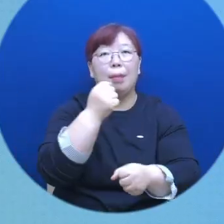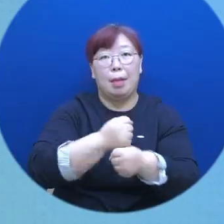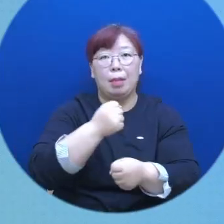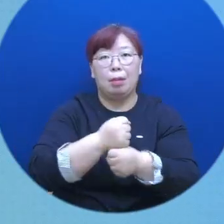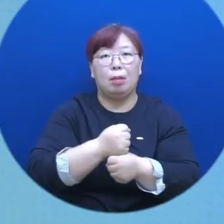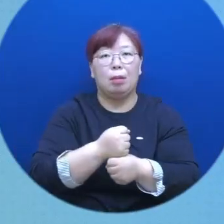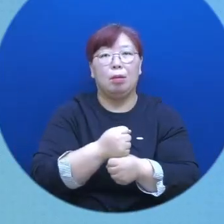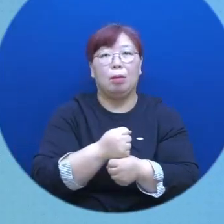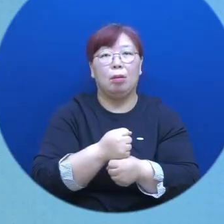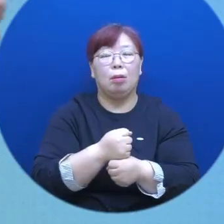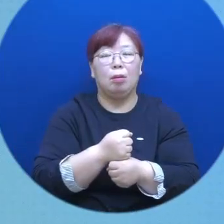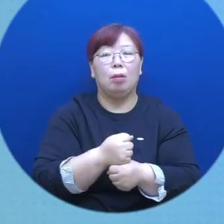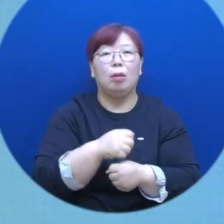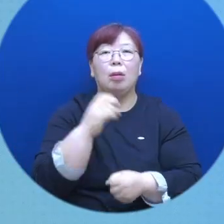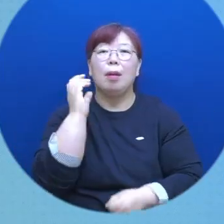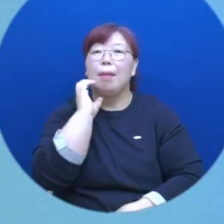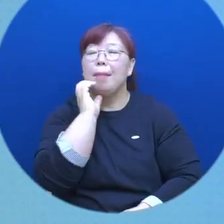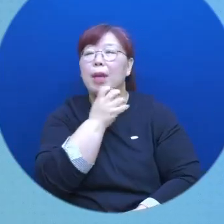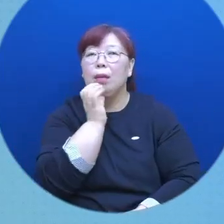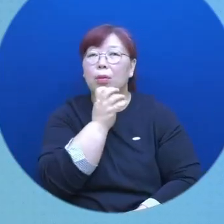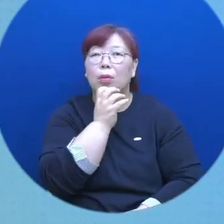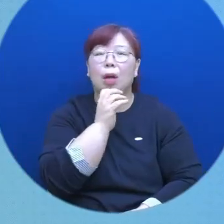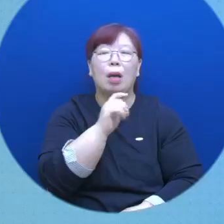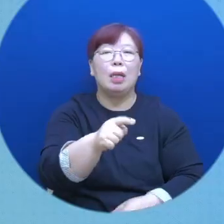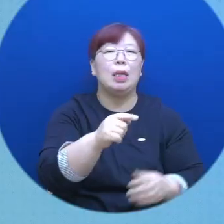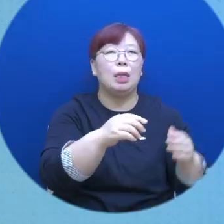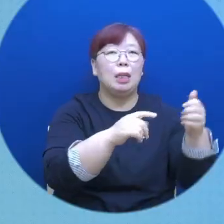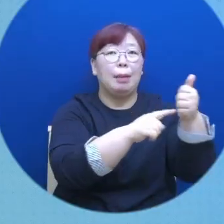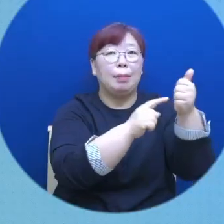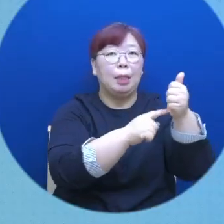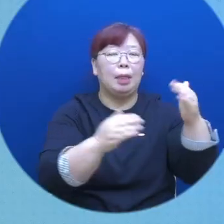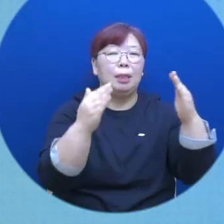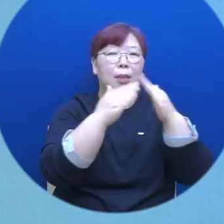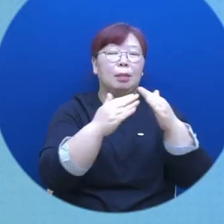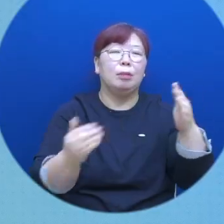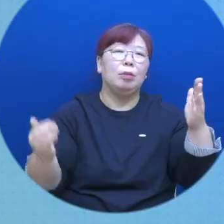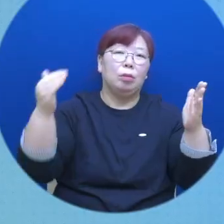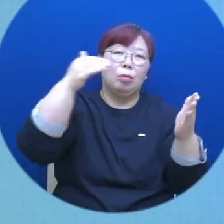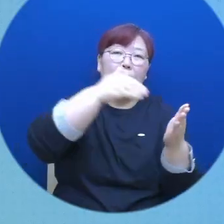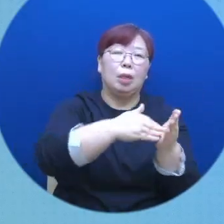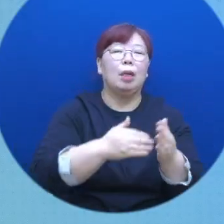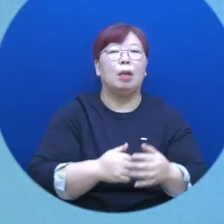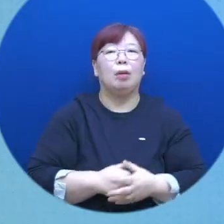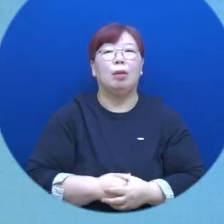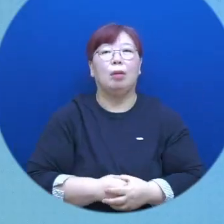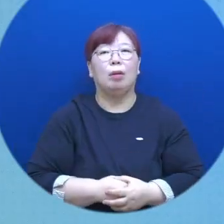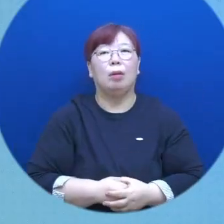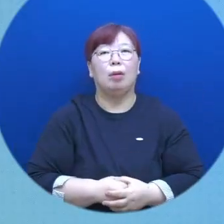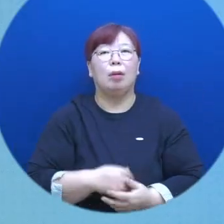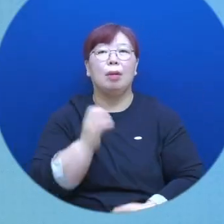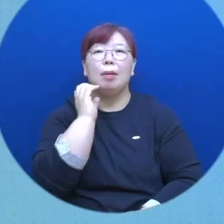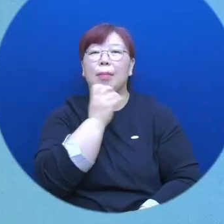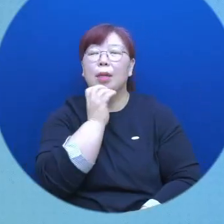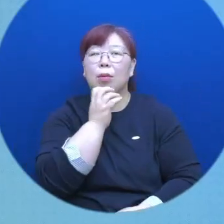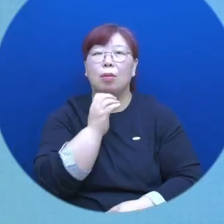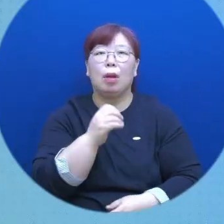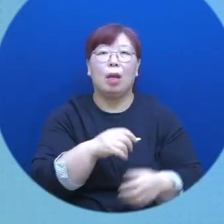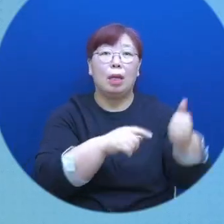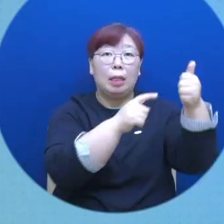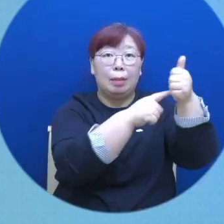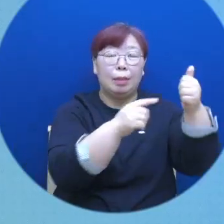베드로를 고넬료의 집에 안내하도록 만들어줘요. 여러분, 베드로가 고넬료의 집에 갔을